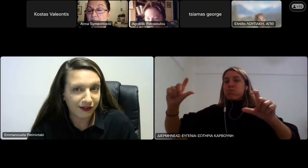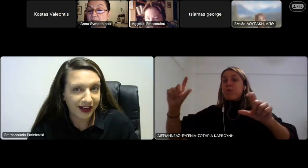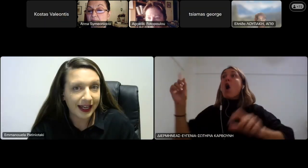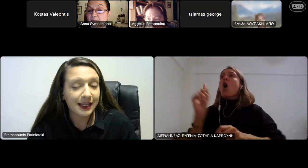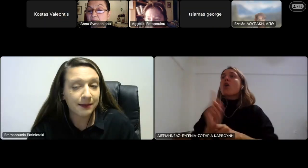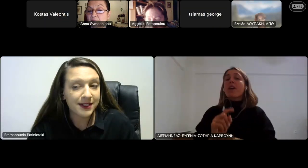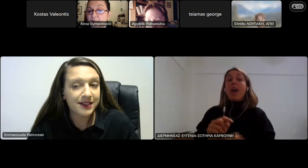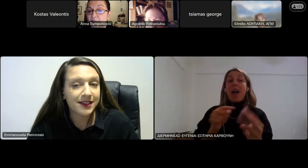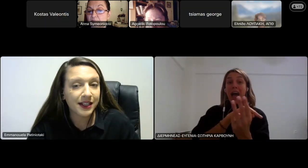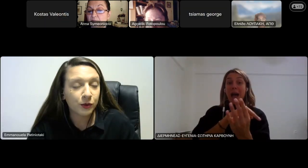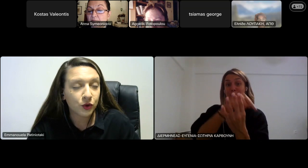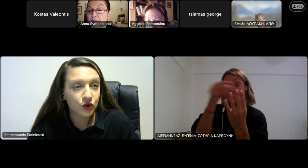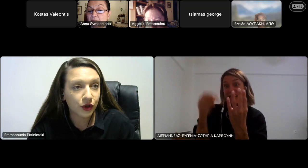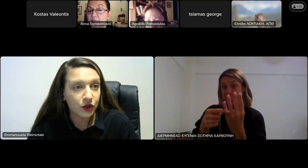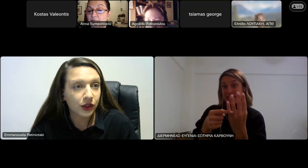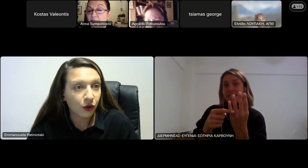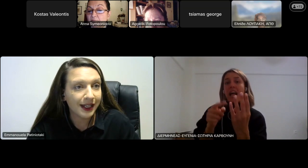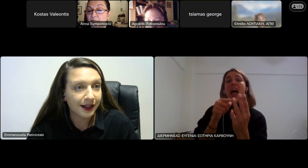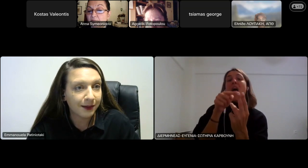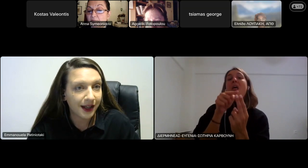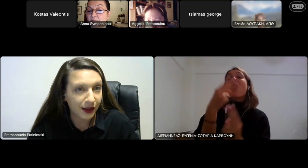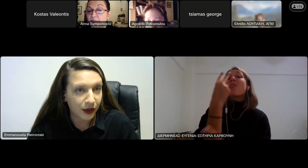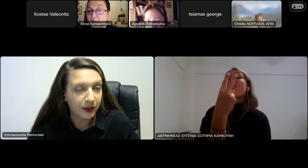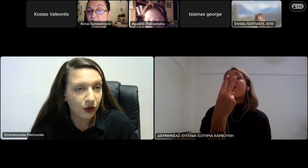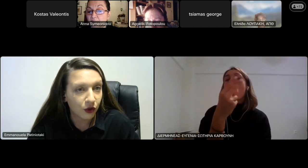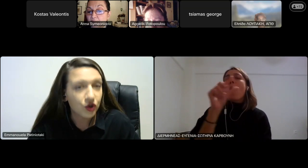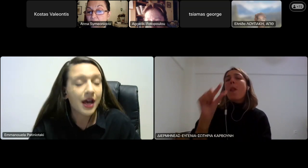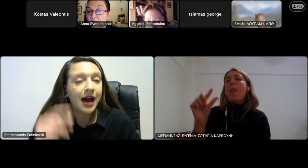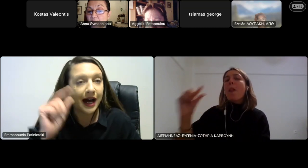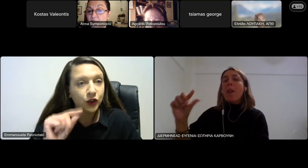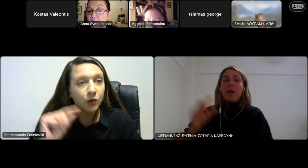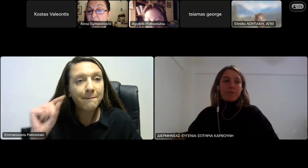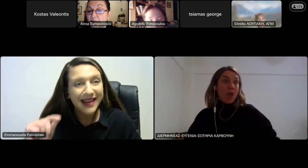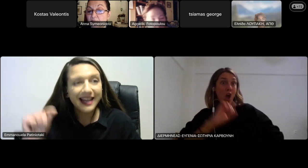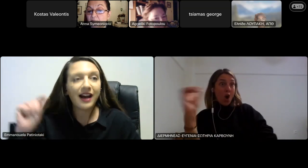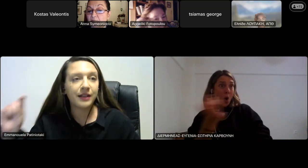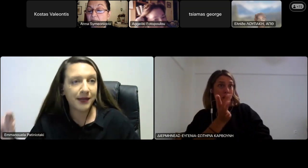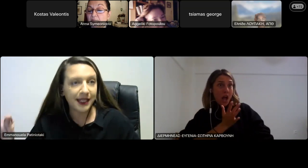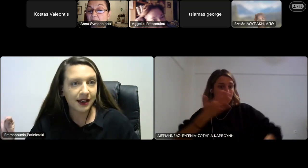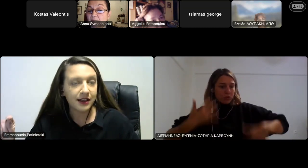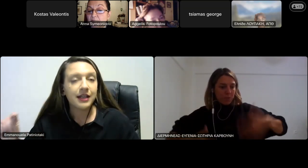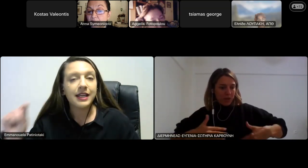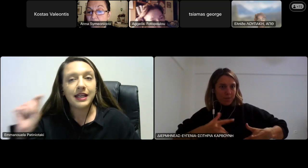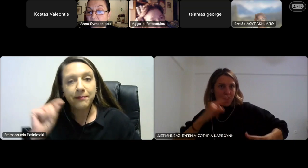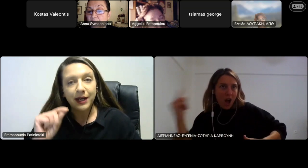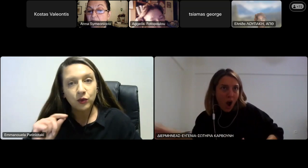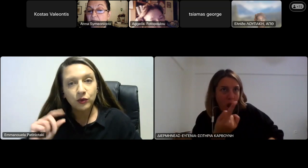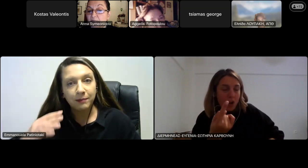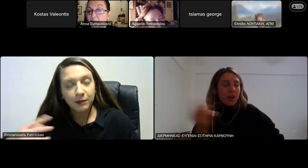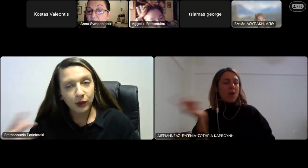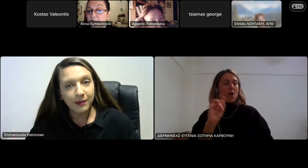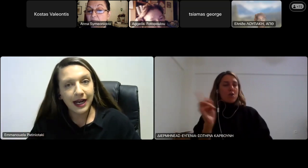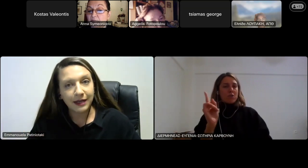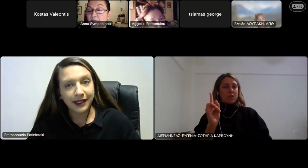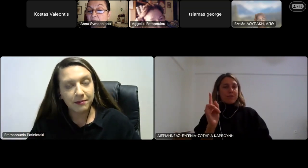γράμματα κεφαλαία. Ναι. Και επίσης δεν αυτοπροσδιορίζονται όλοι οι ανάπηροι άνθρωποι ως άτομα με αναπηρία.